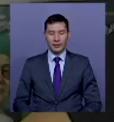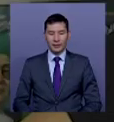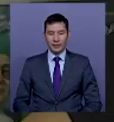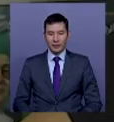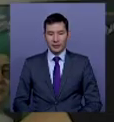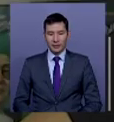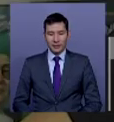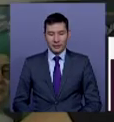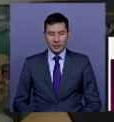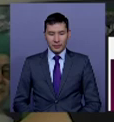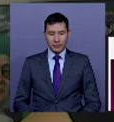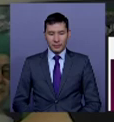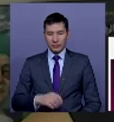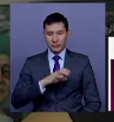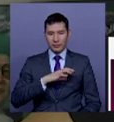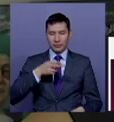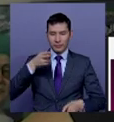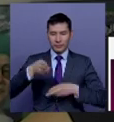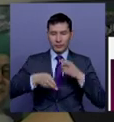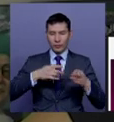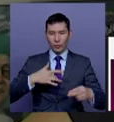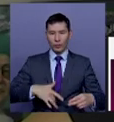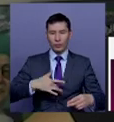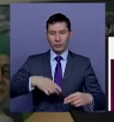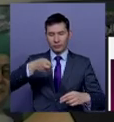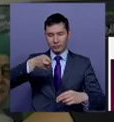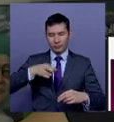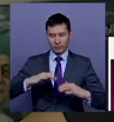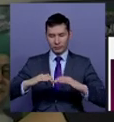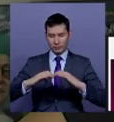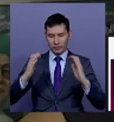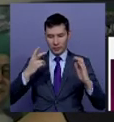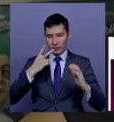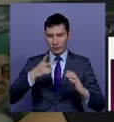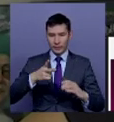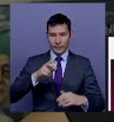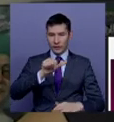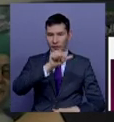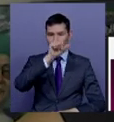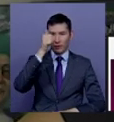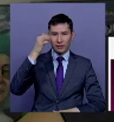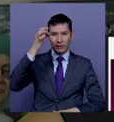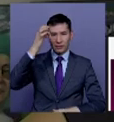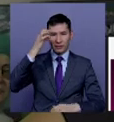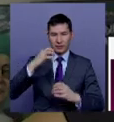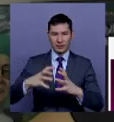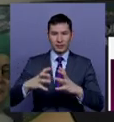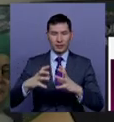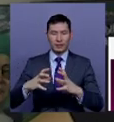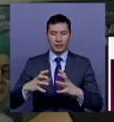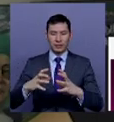Ота барысында асқазанды ашқанда, ойықта масса, жаңа шаш қылдарды көрінді.